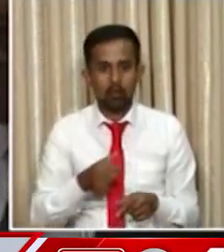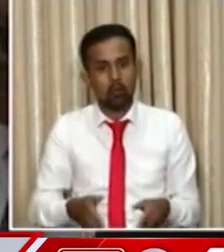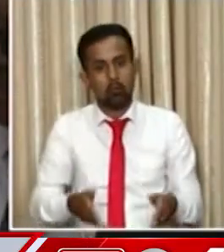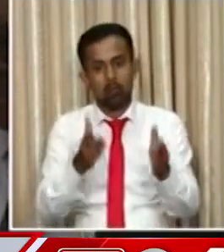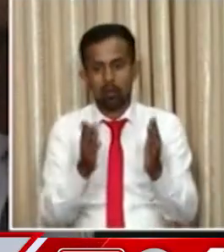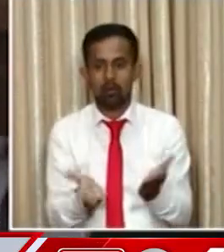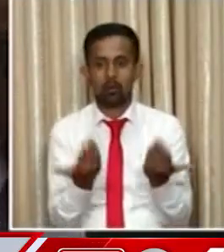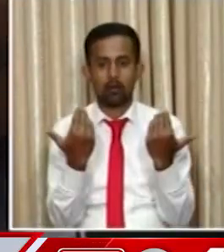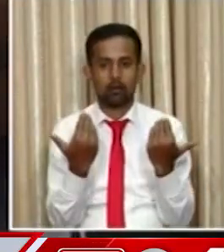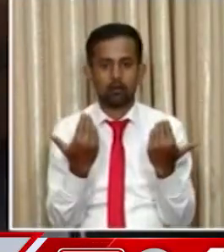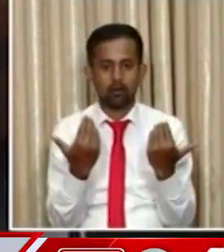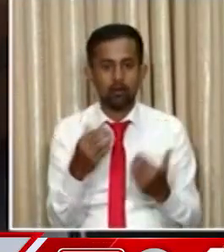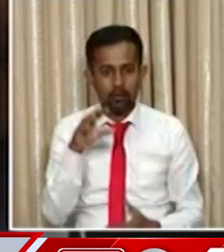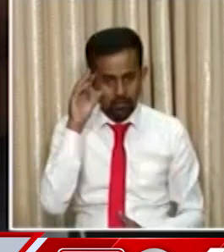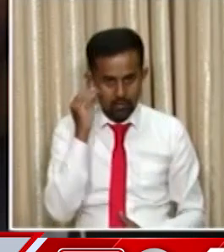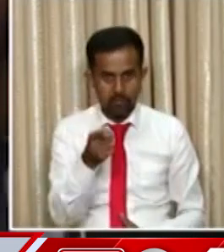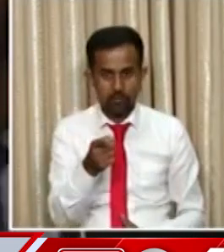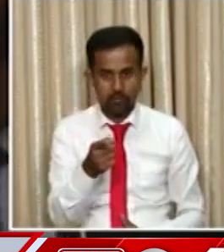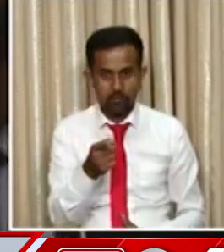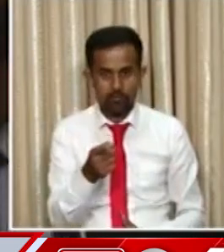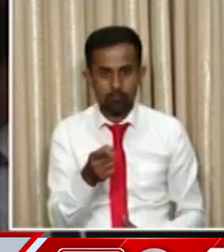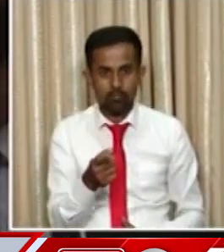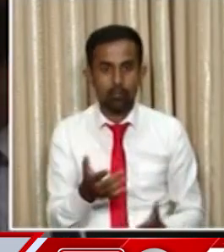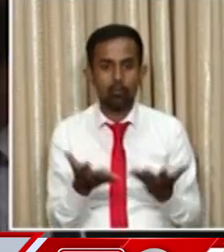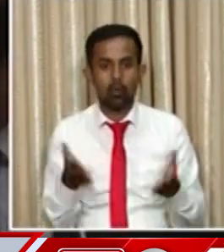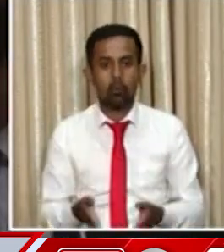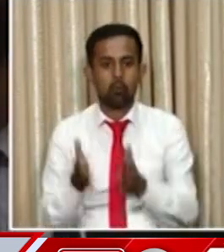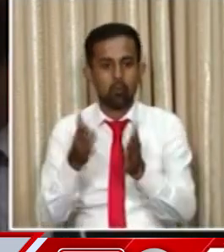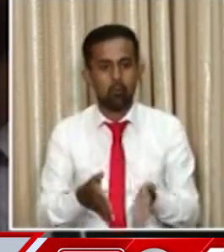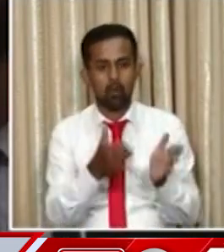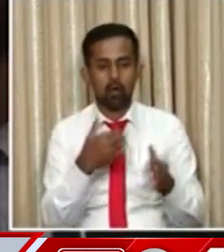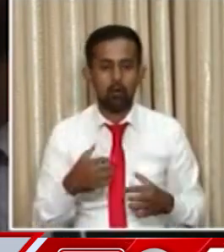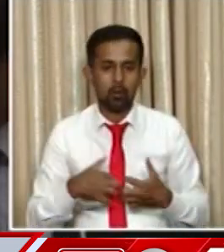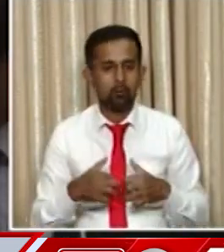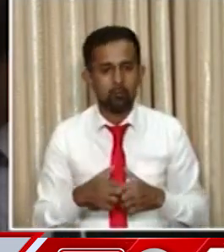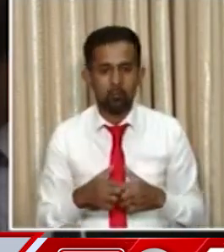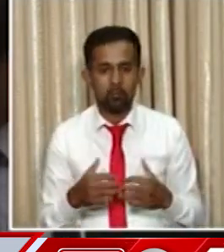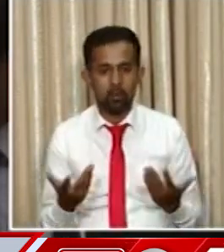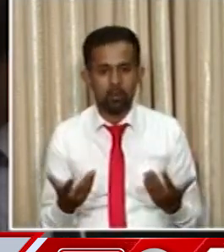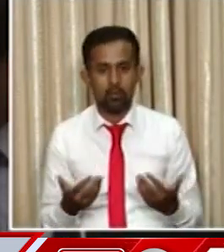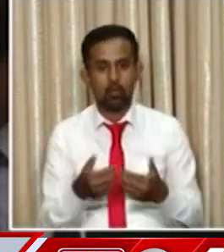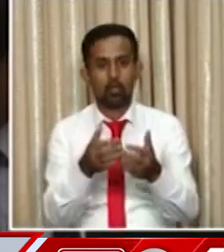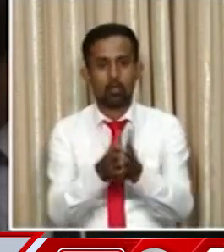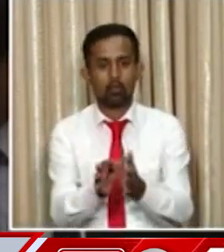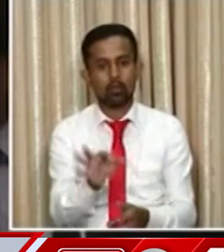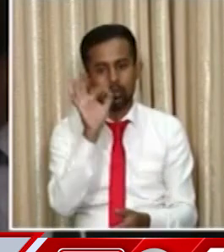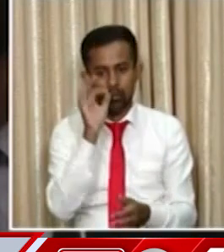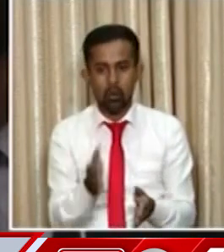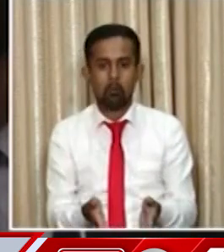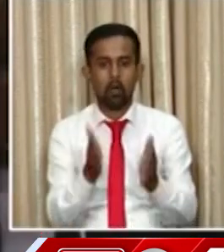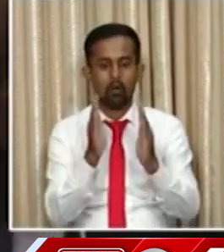යන්න. තේරෙනවද? ඉතින් කොයි පාරේ ගියත් අපිට ප්‍රශ්නයක් නැහැ. ඒක ඔබතුමා තෝරාගත්ත